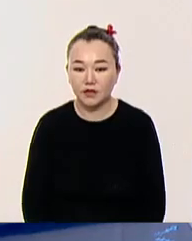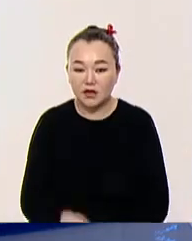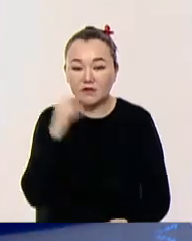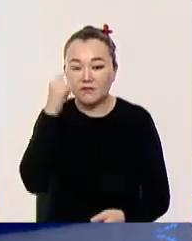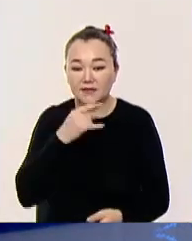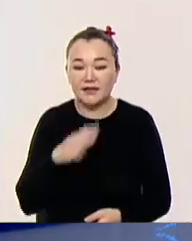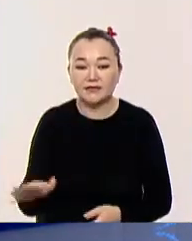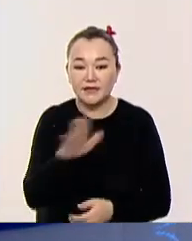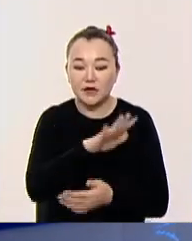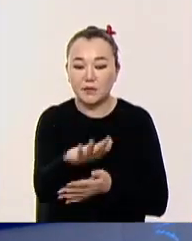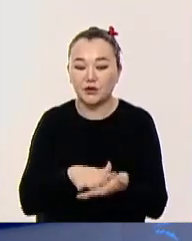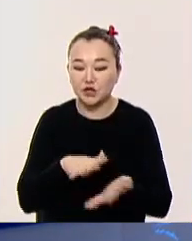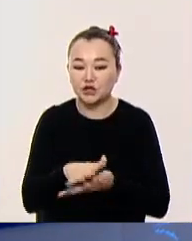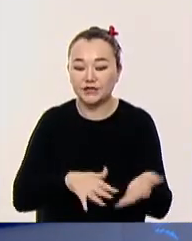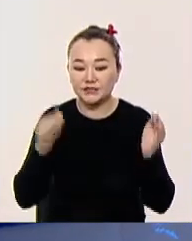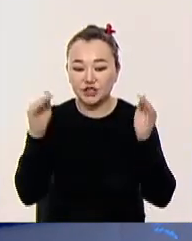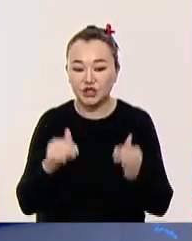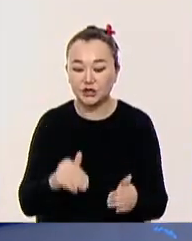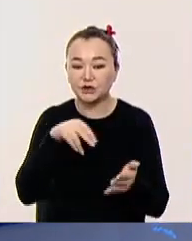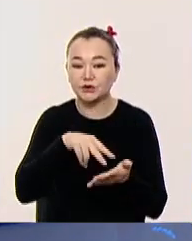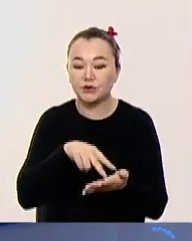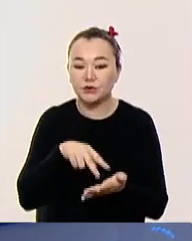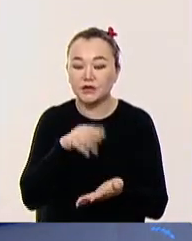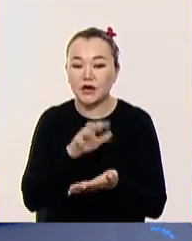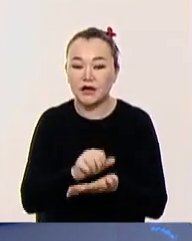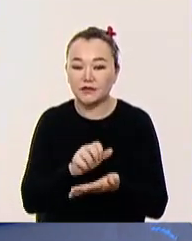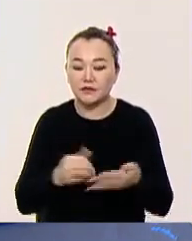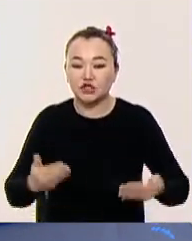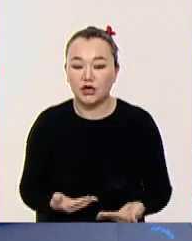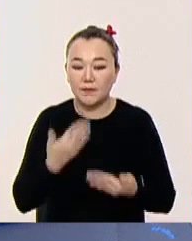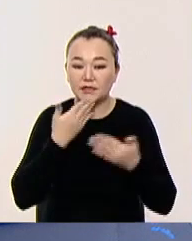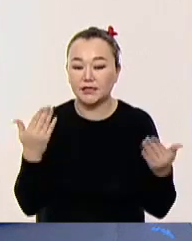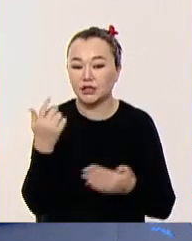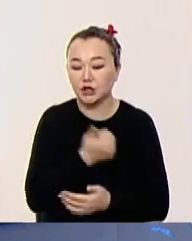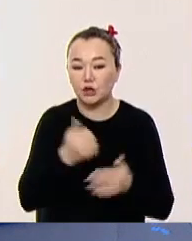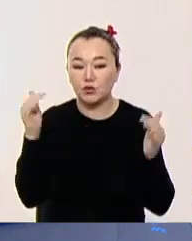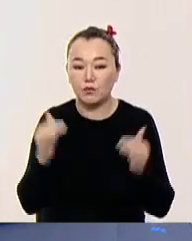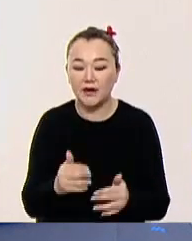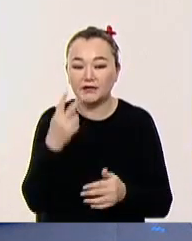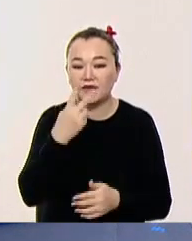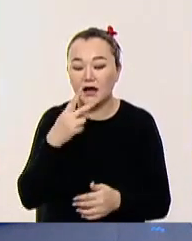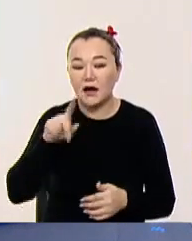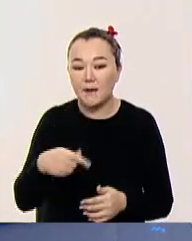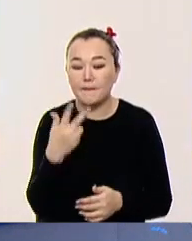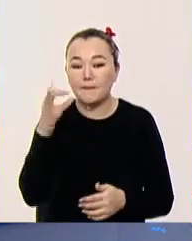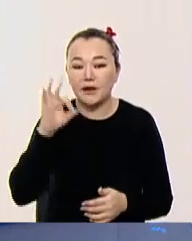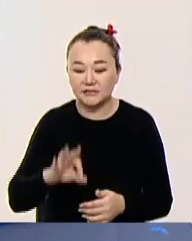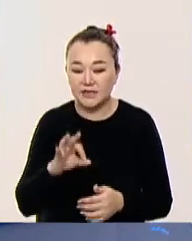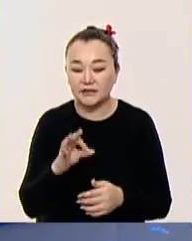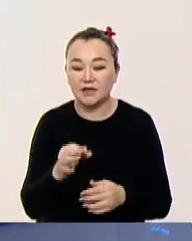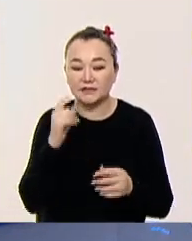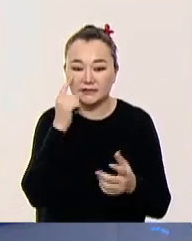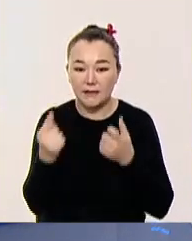в Казахстане продолжает снижаться стоимость арендного жилья за последнюю неделю цены упали почти на два с половиной процента